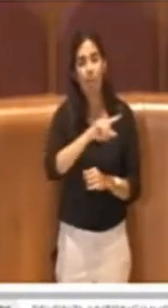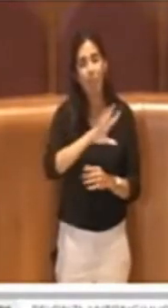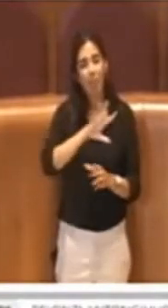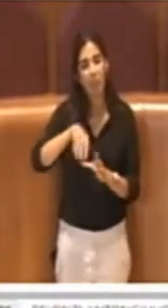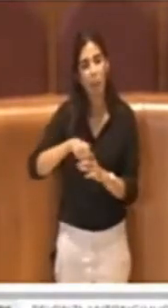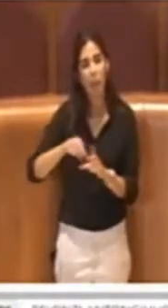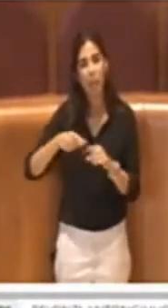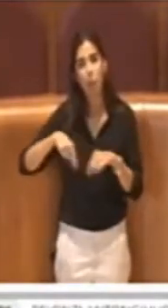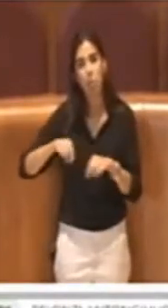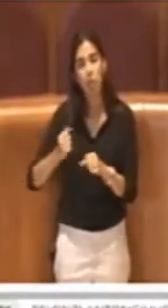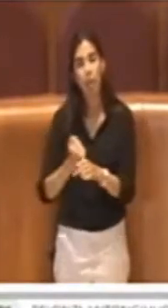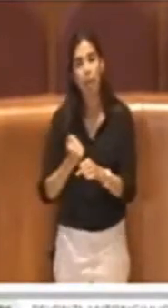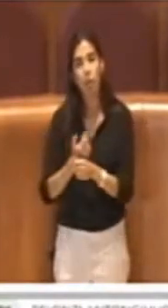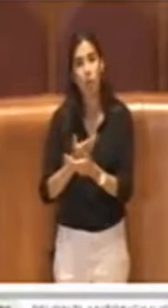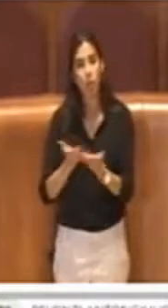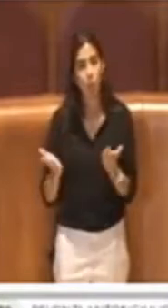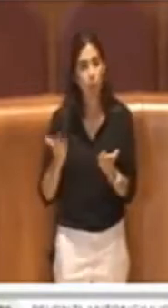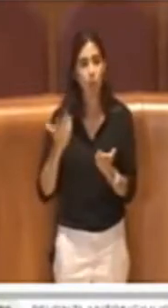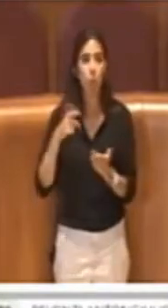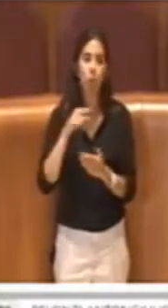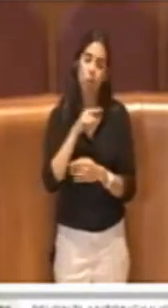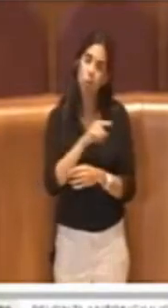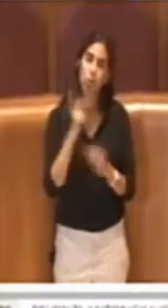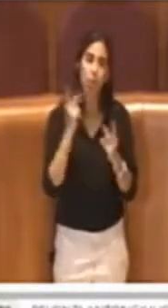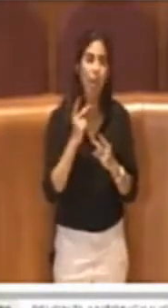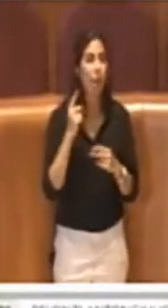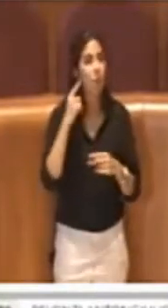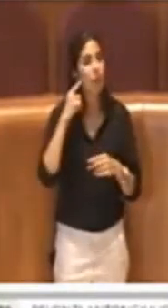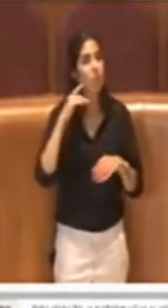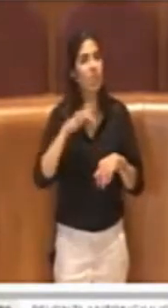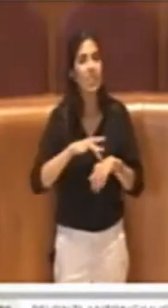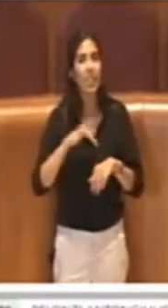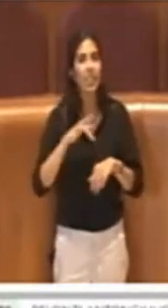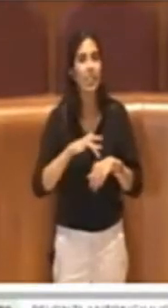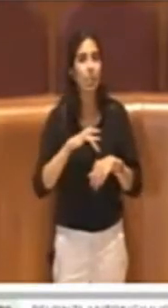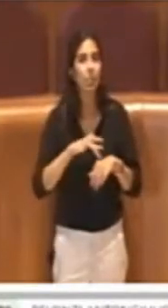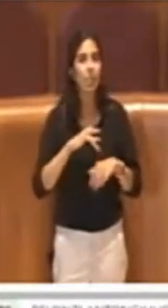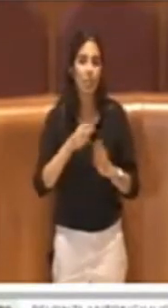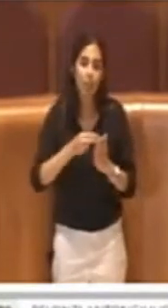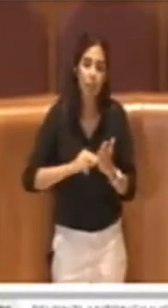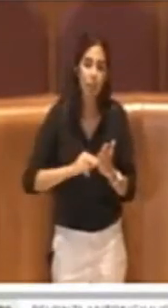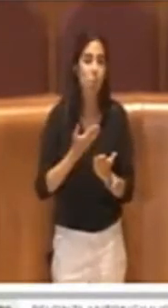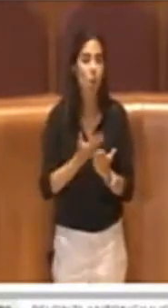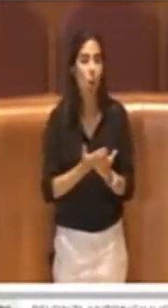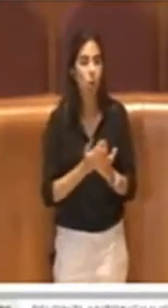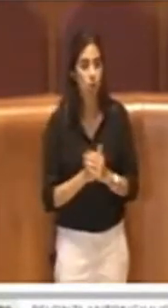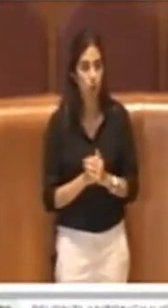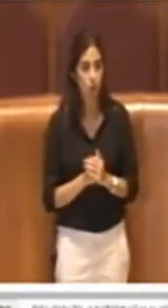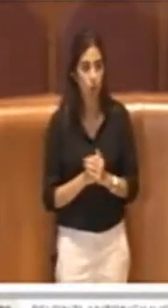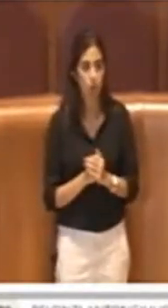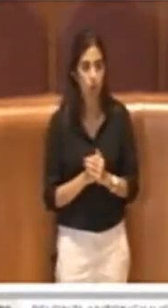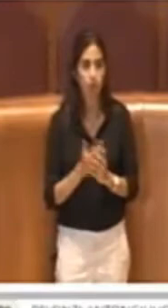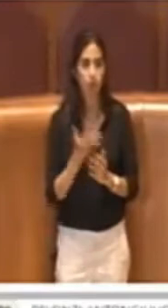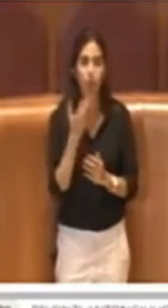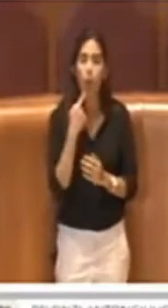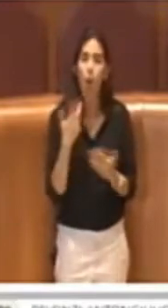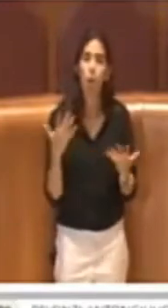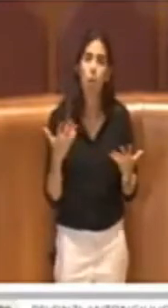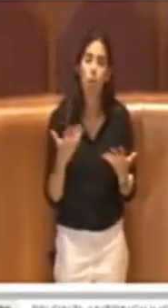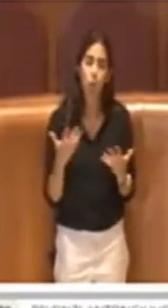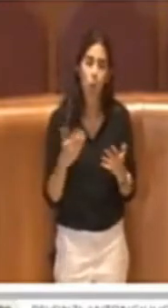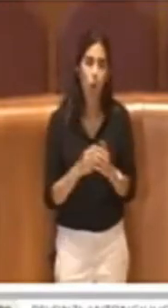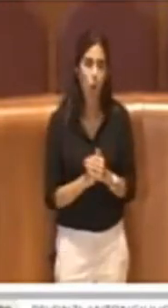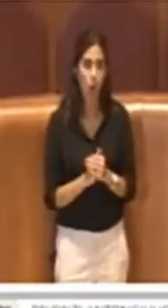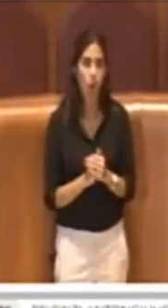Pubblici, per aver avuto, insomma, la sensibilità di fare questa mozione. Allora, che cosa voglio dire?